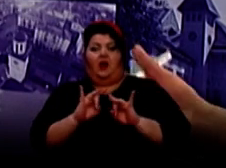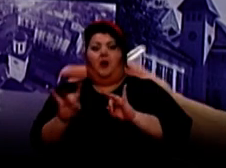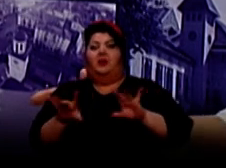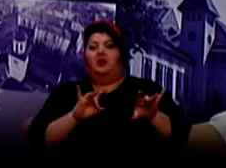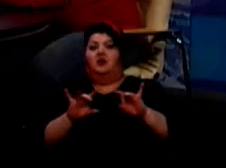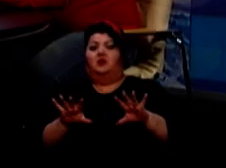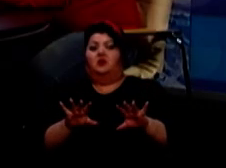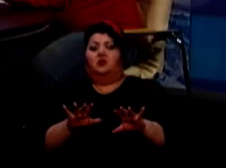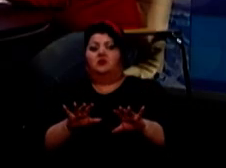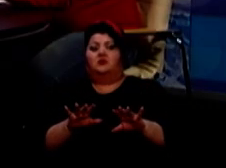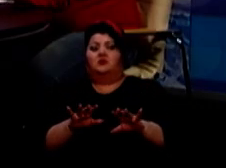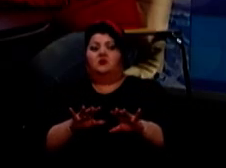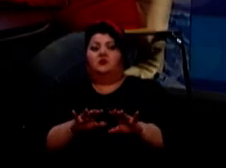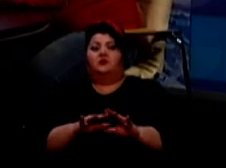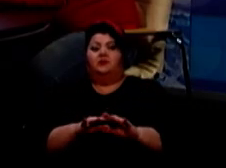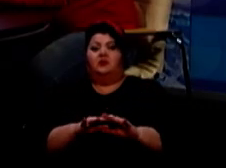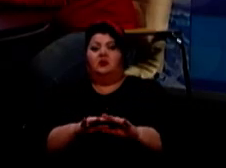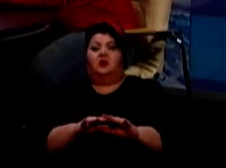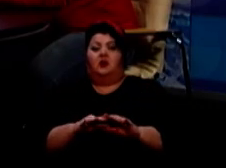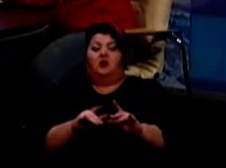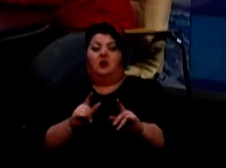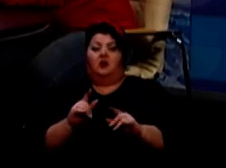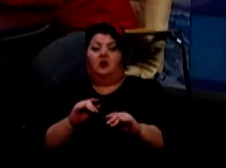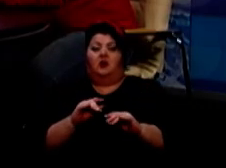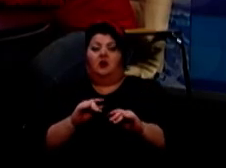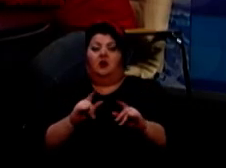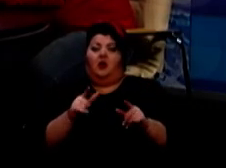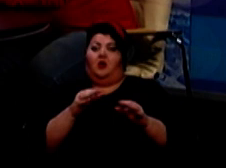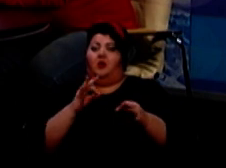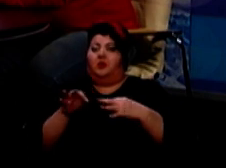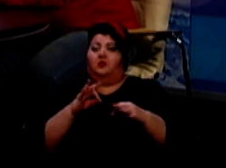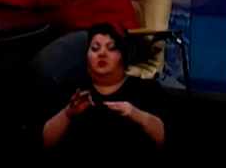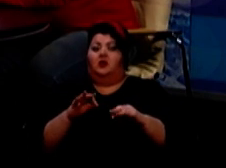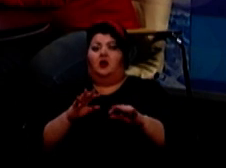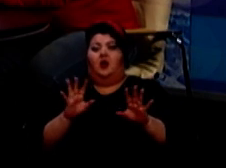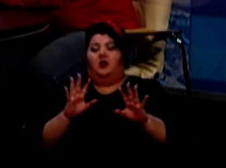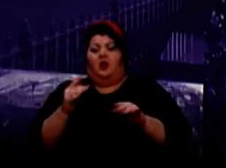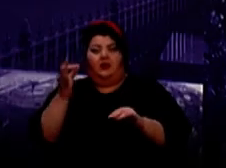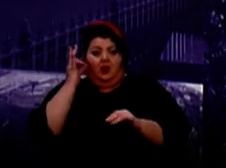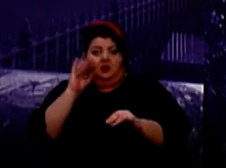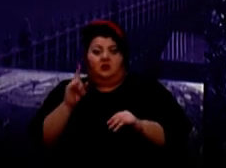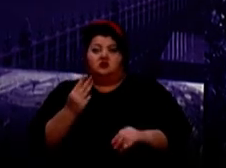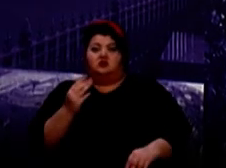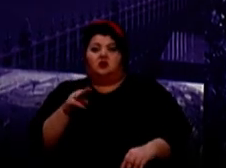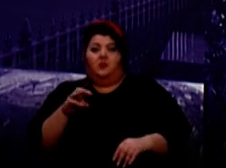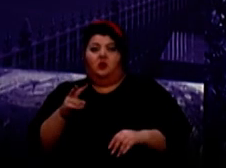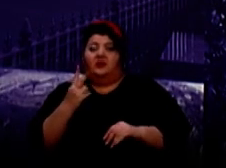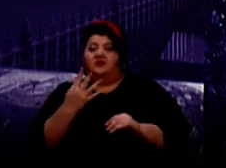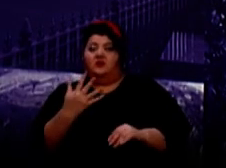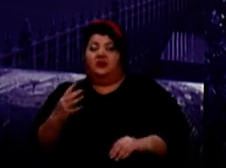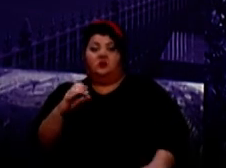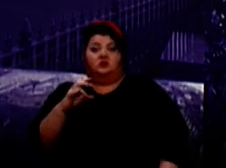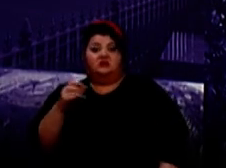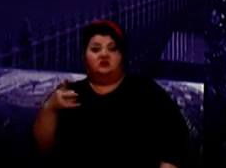Ну що це таке? Прокоментуйте. Якщо ви хочете, то робіть. Я хотів би прокоментувати стосовно того, що Шимота щось блокує. Я нагадаю, що 25 січня ваш регуляторний